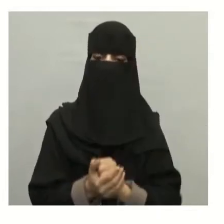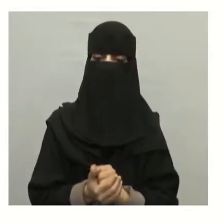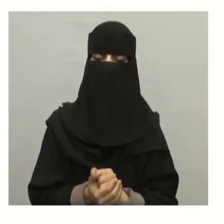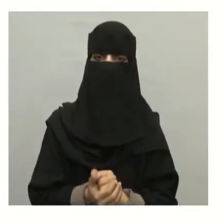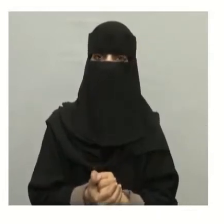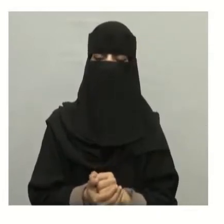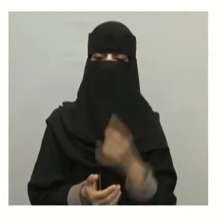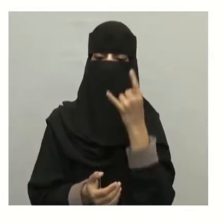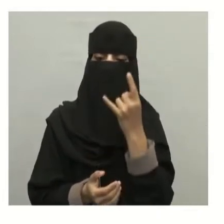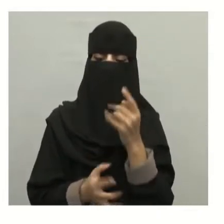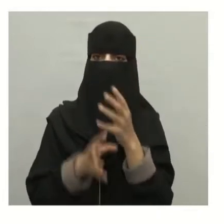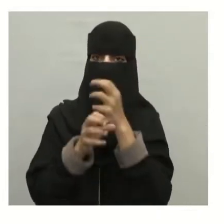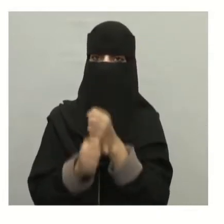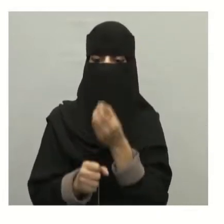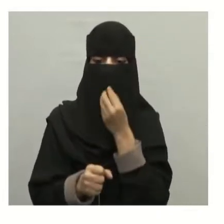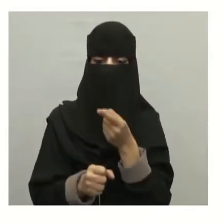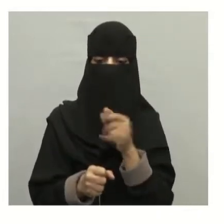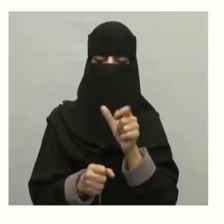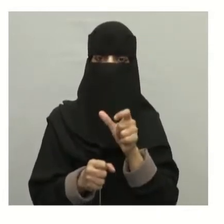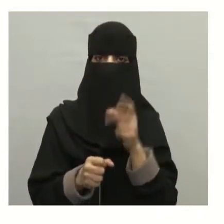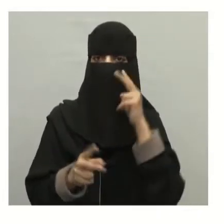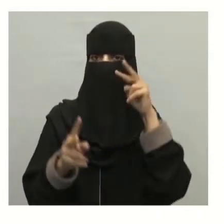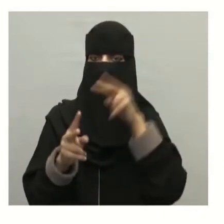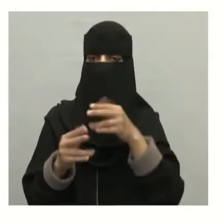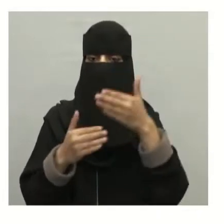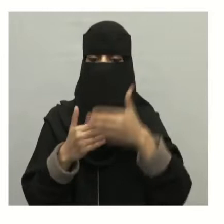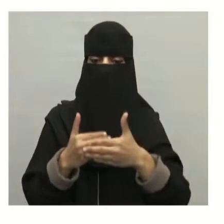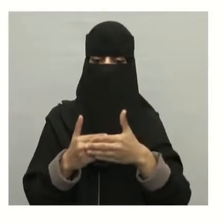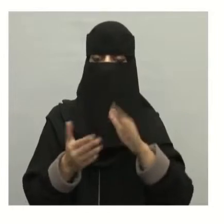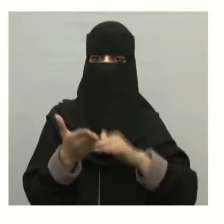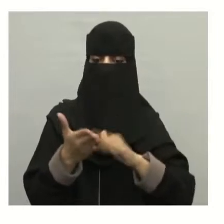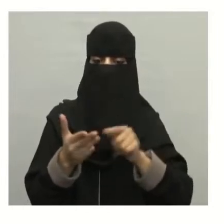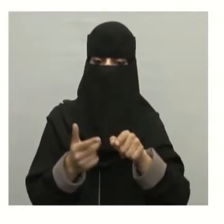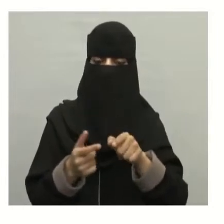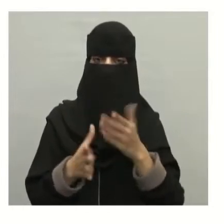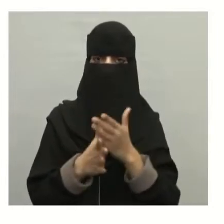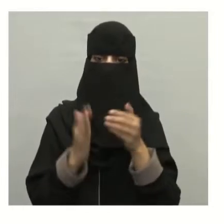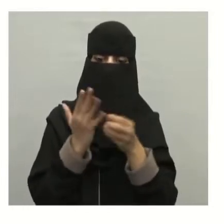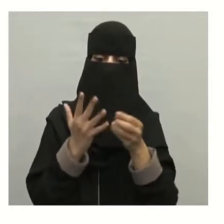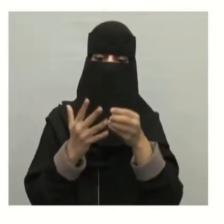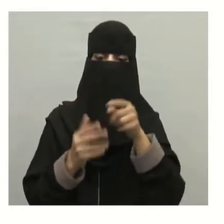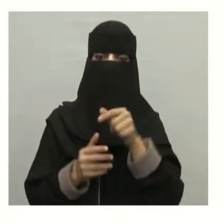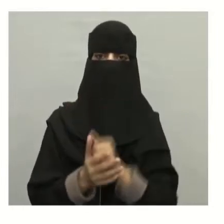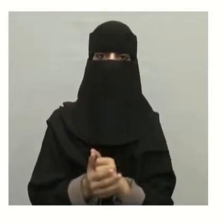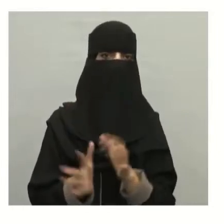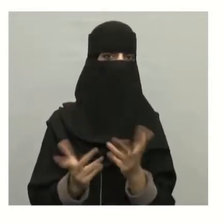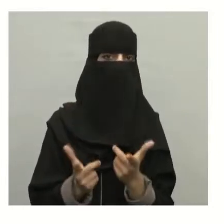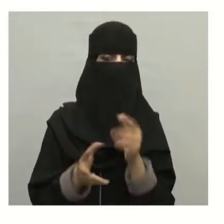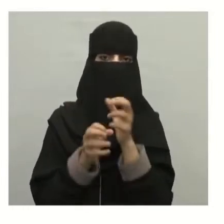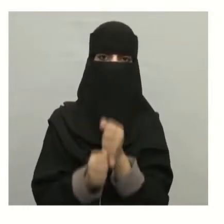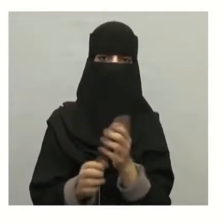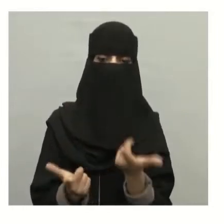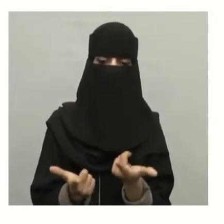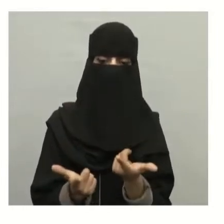عاشراً، حفظ الأطعمة من التعرض لمنطقة الخطر باتباع الآتي. كيف يتم حفظ